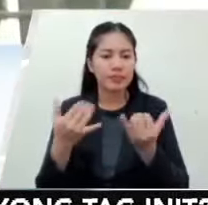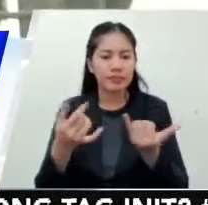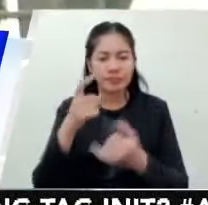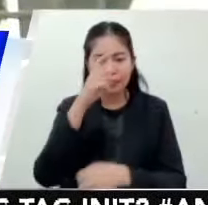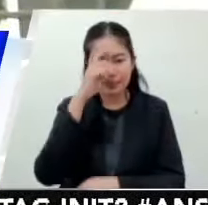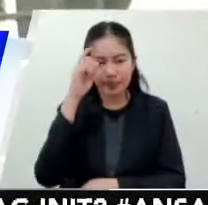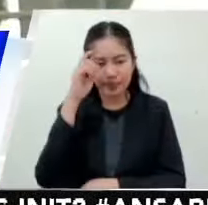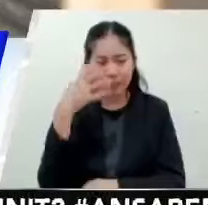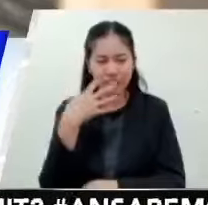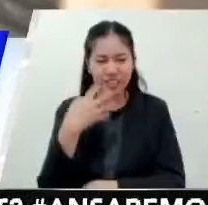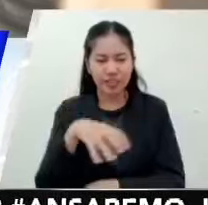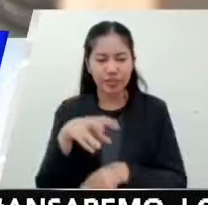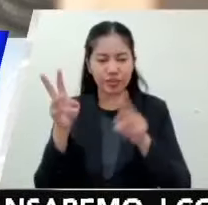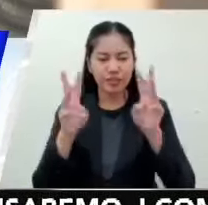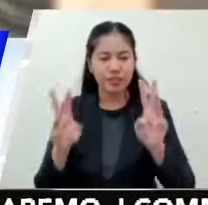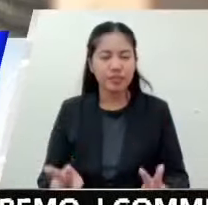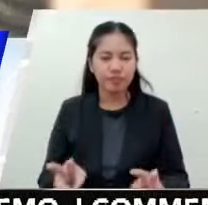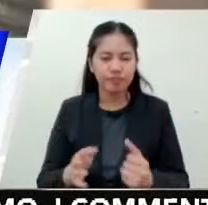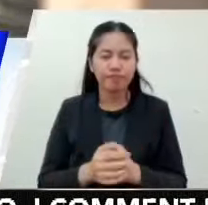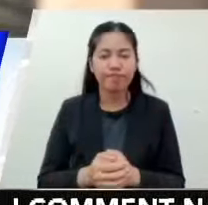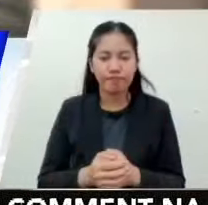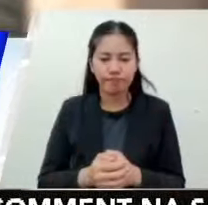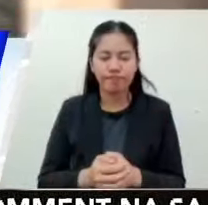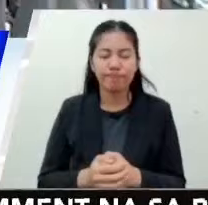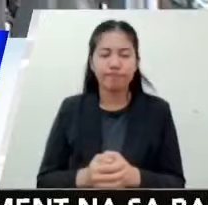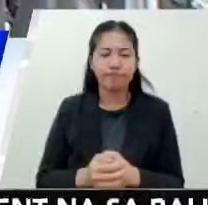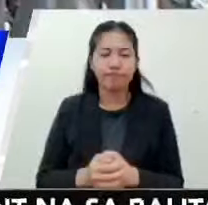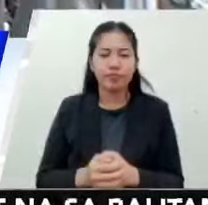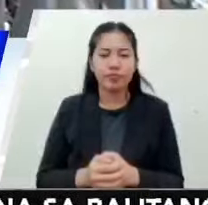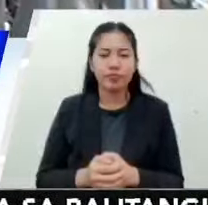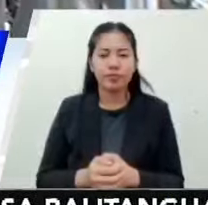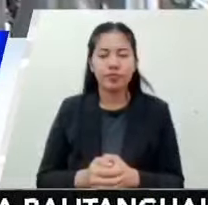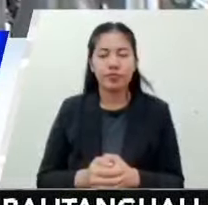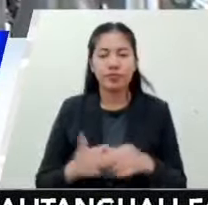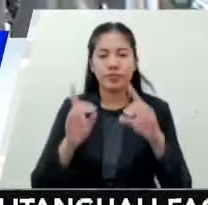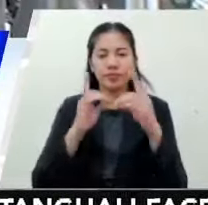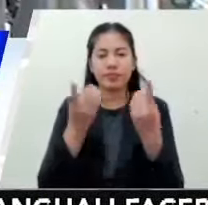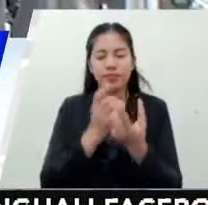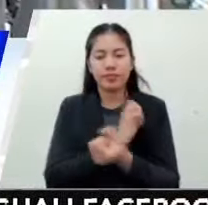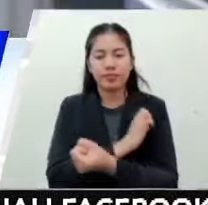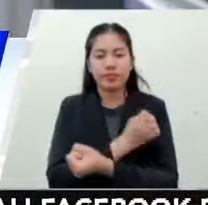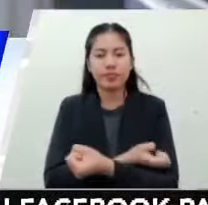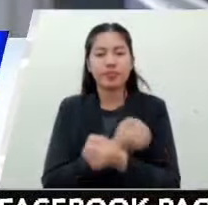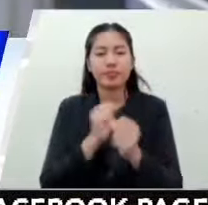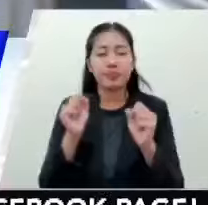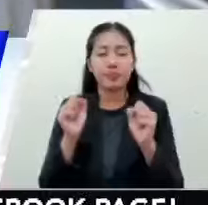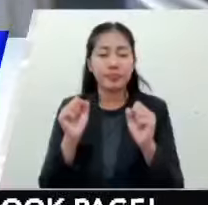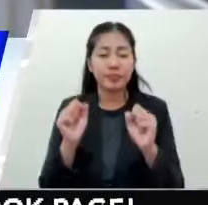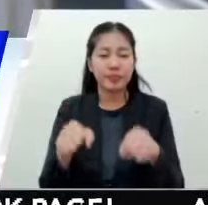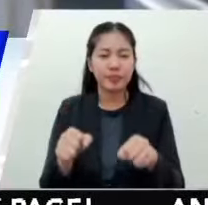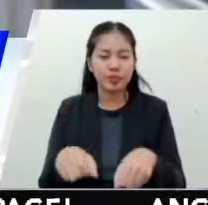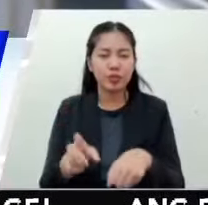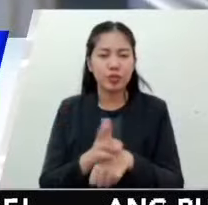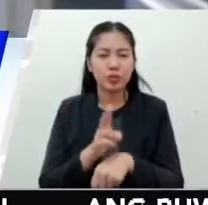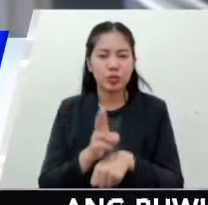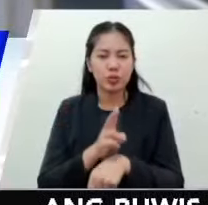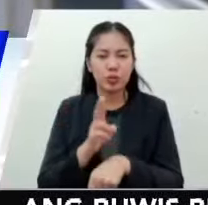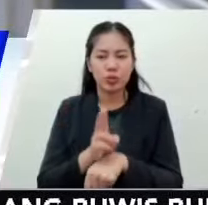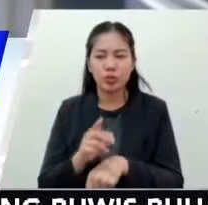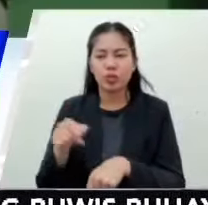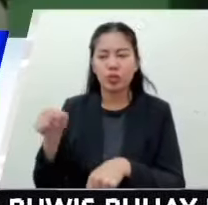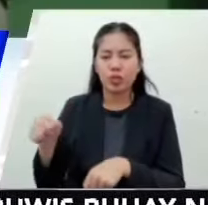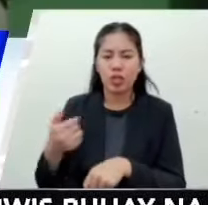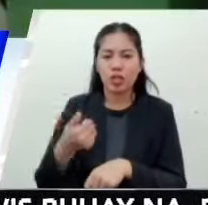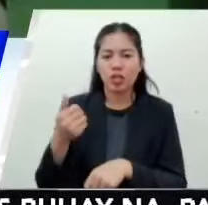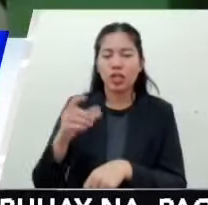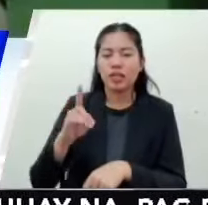ang kabuoang demand ng mga consumer. Ayon sa Department of Energy, posibleng mapilitang gamitin ang mga diesel plant para madagdagan ang supply.